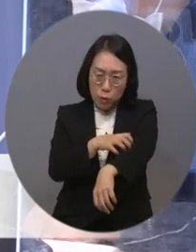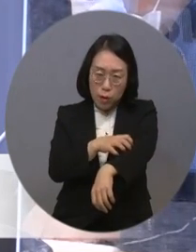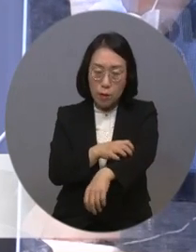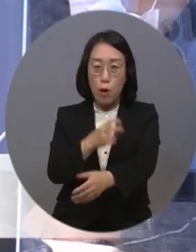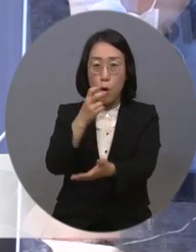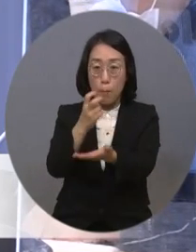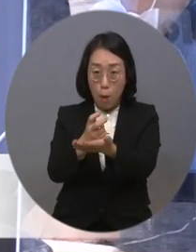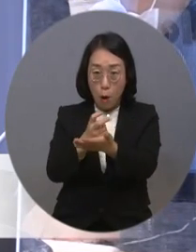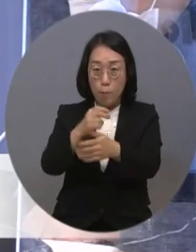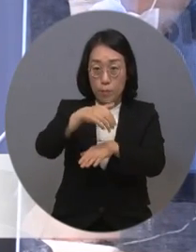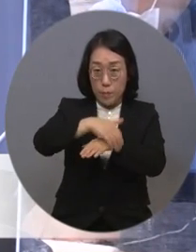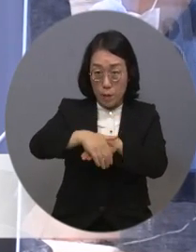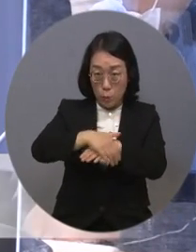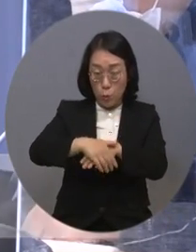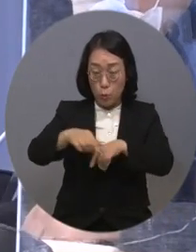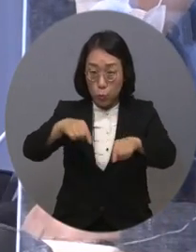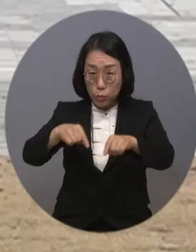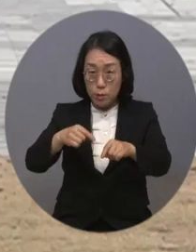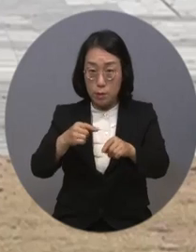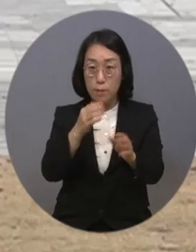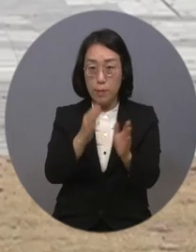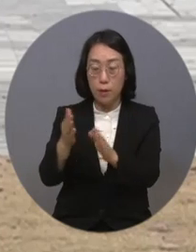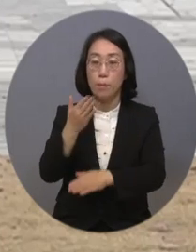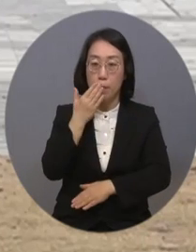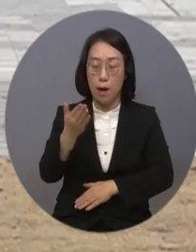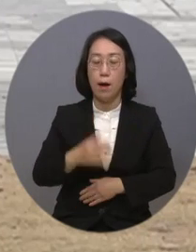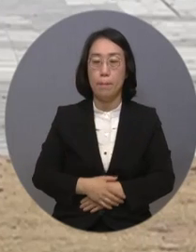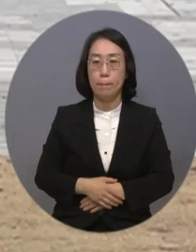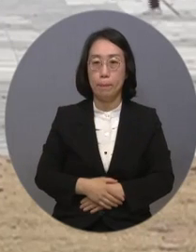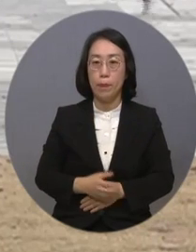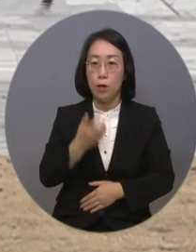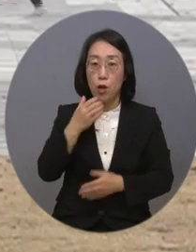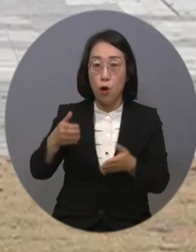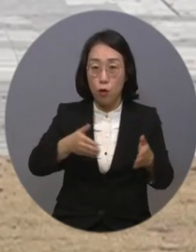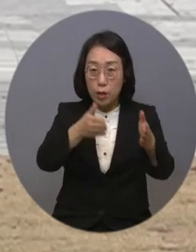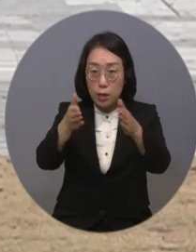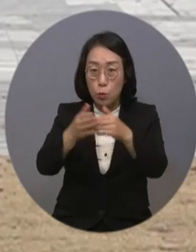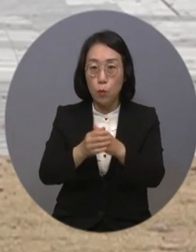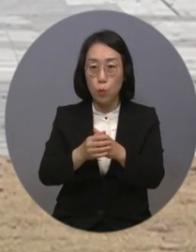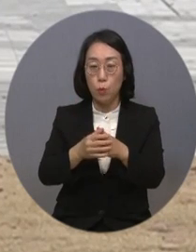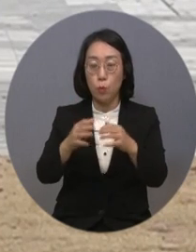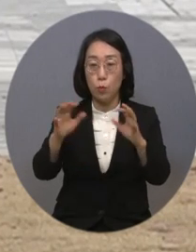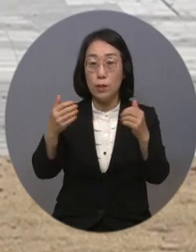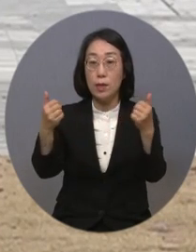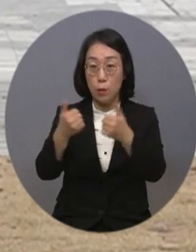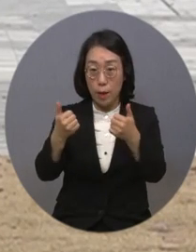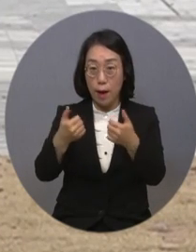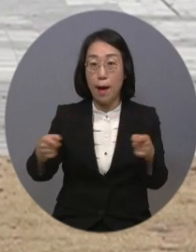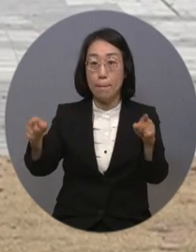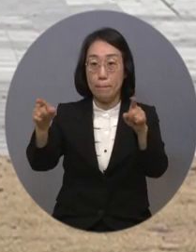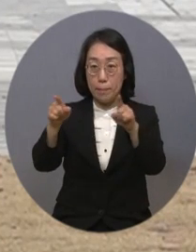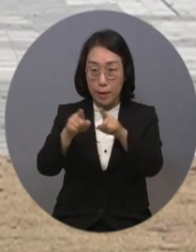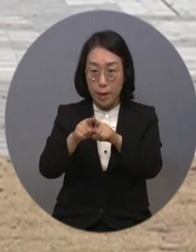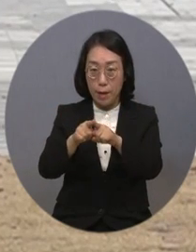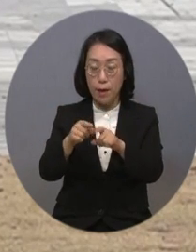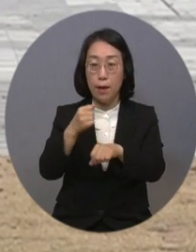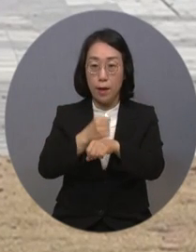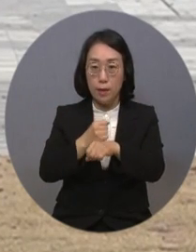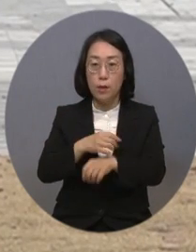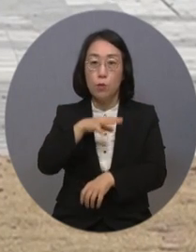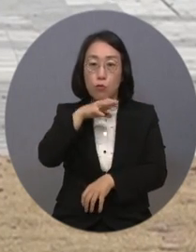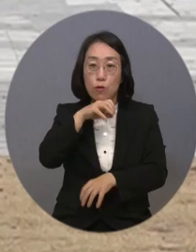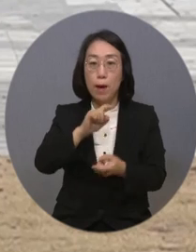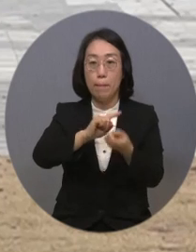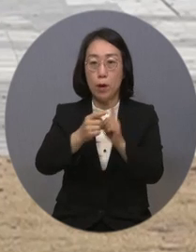돼서 해소가 될 수 있고. 경기도와 경기도의회가 함께 추진하는 장애인 불만